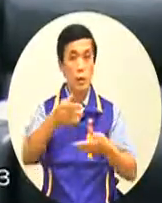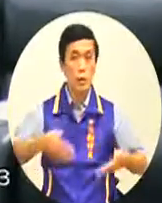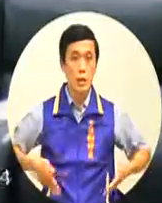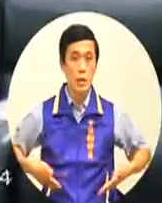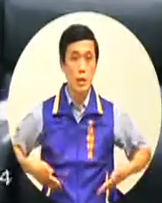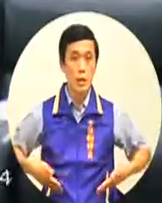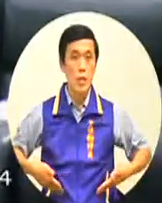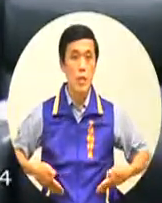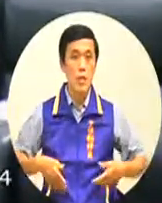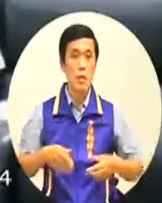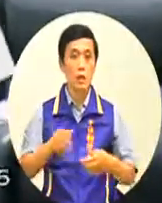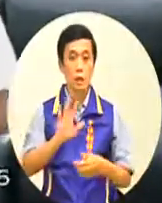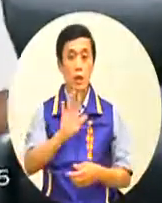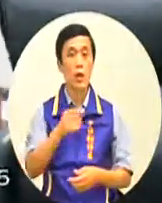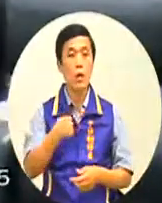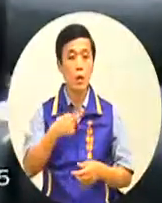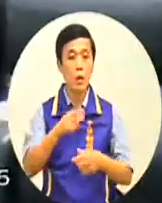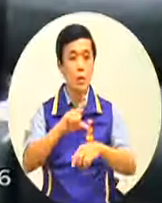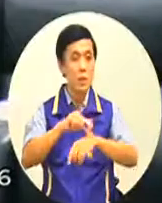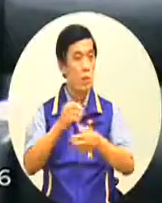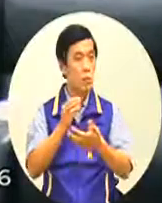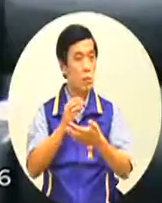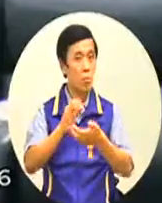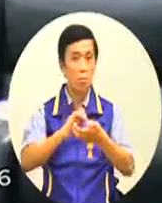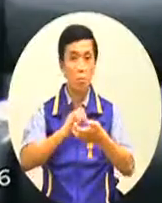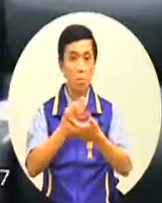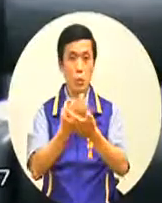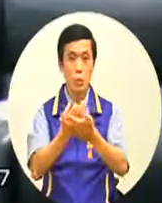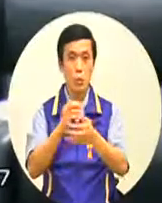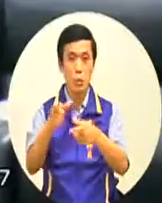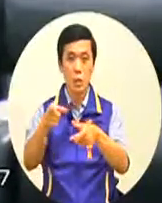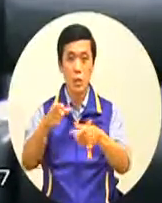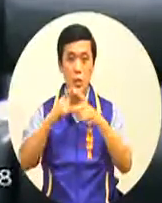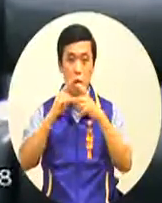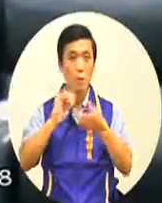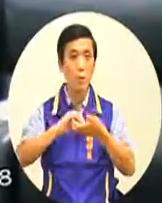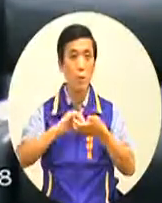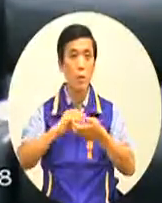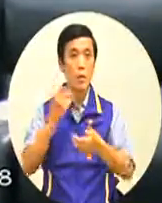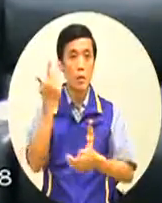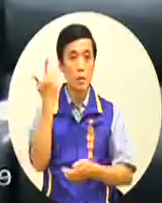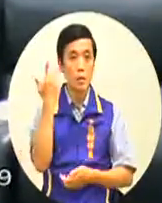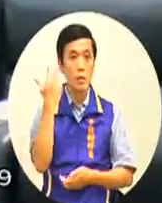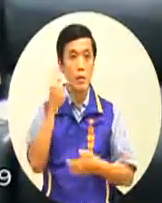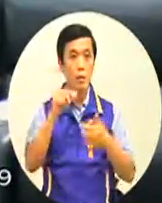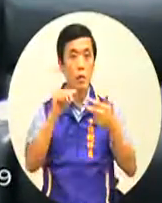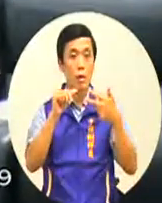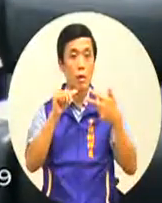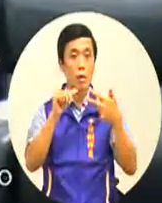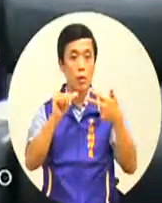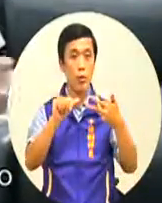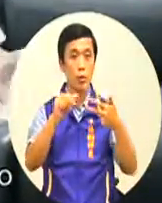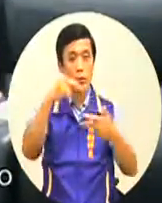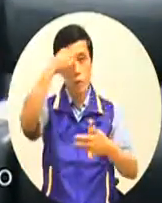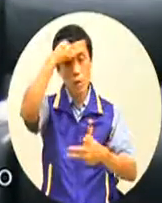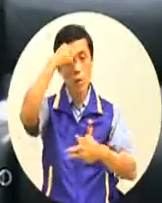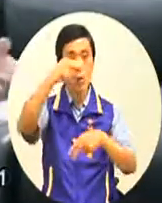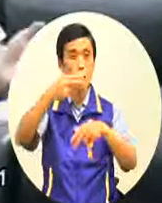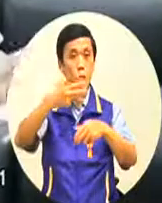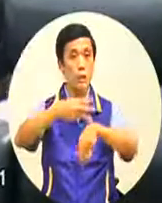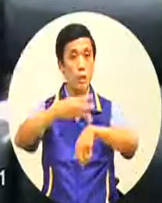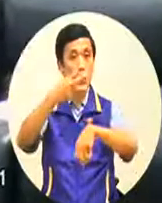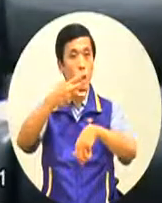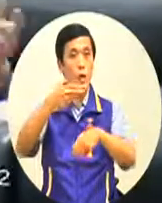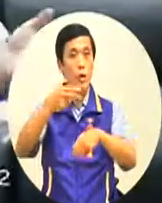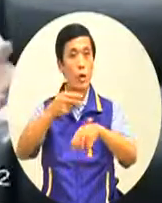会有时间让你回答，因为我要提到什么。上个礼拜六下午哈、哦、3点，我就跟我们很多议员同事，刘德林议